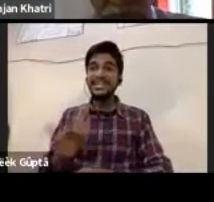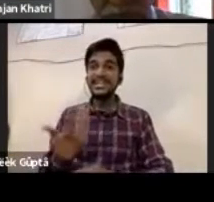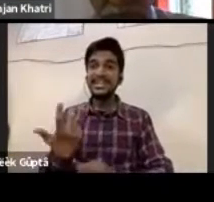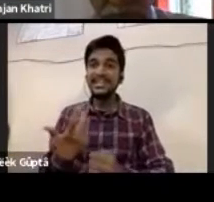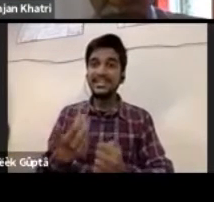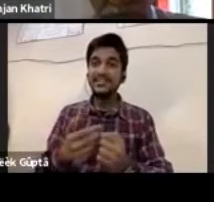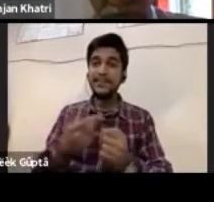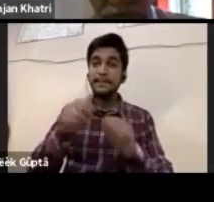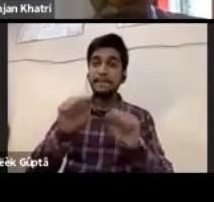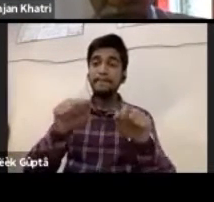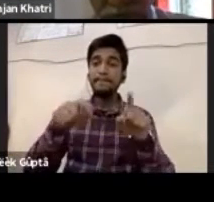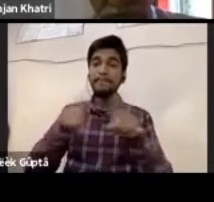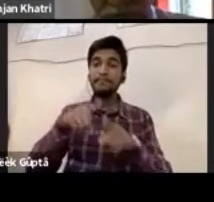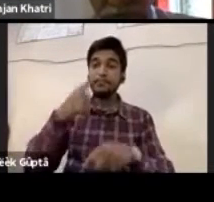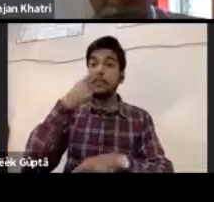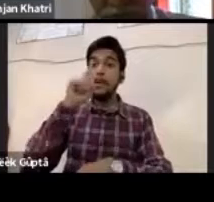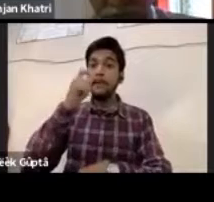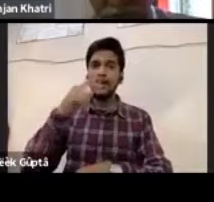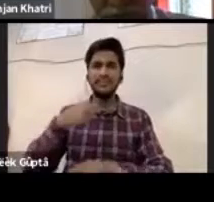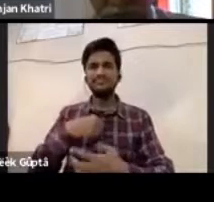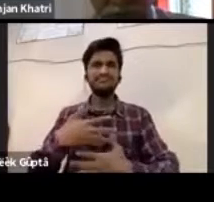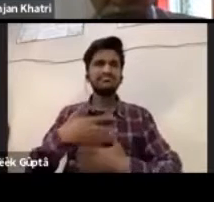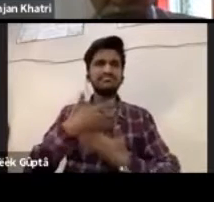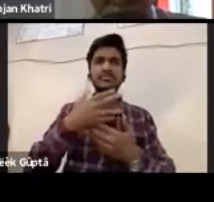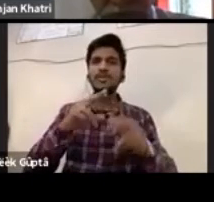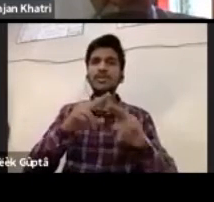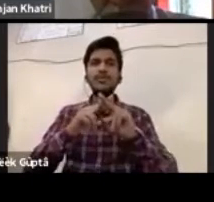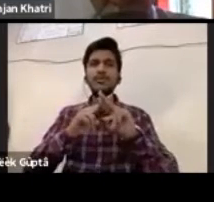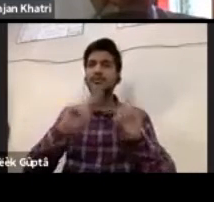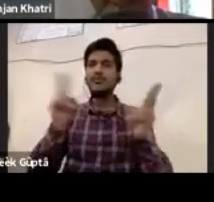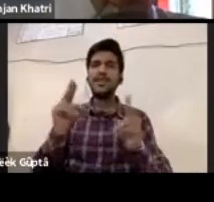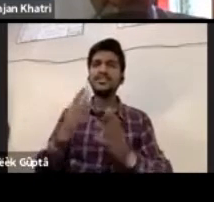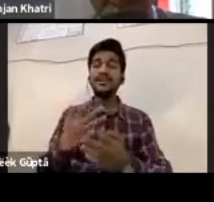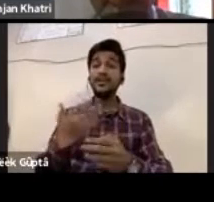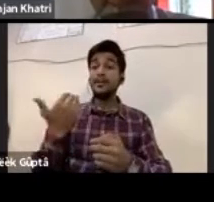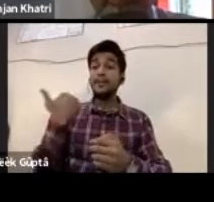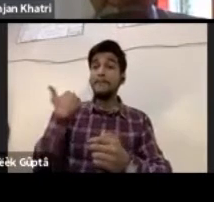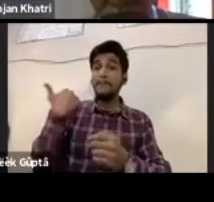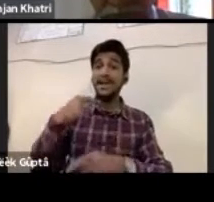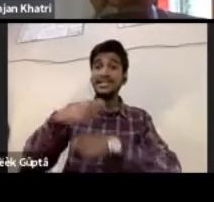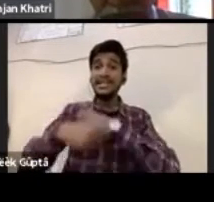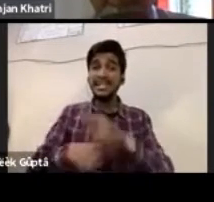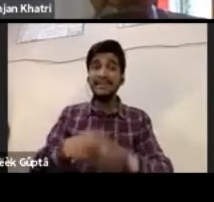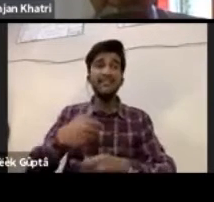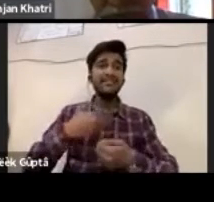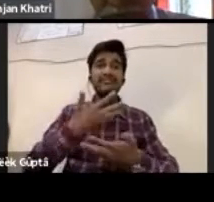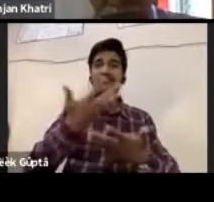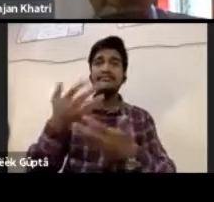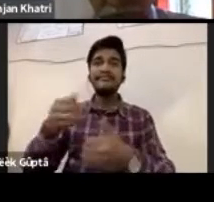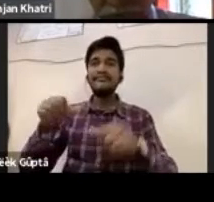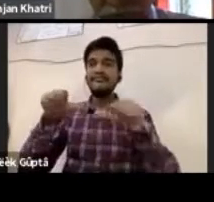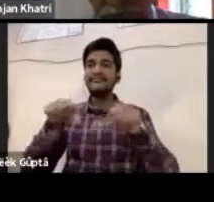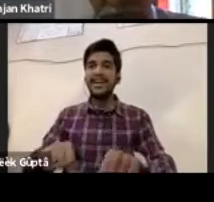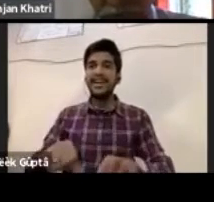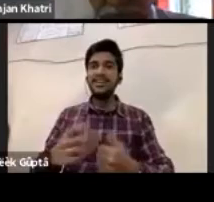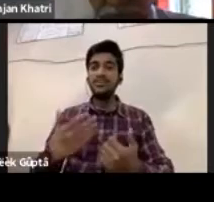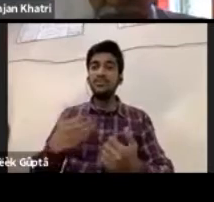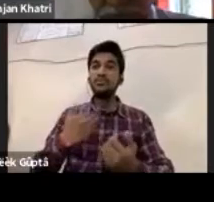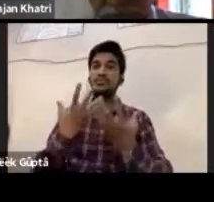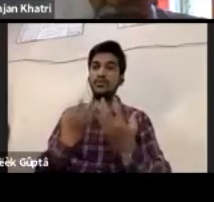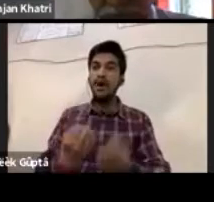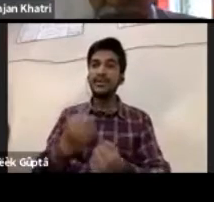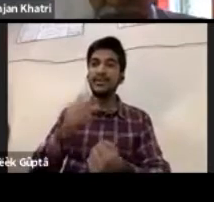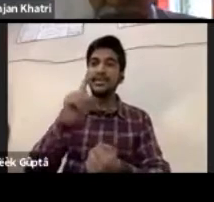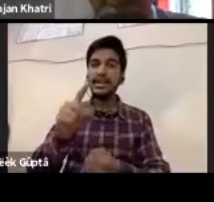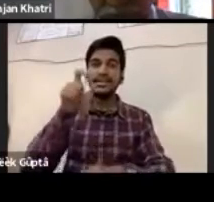पेरेंट्स भी एक लिमिट तक सुनते हैं या समझ सकते हैं, सिबलिंग्स भी नहीं, कोई भी नहीं समझ सकता. तो मैं एक ऐसा जरिया बनना चाहती थी